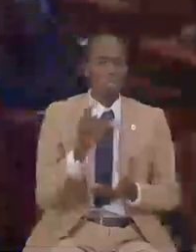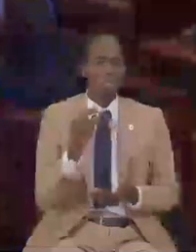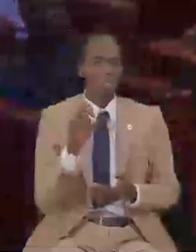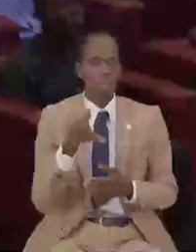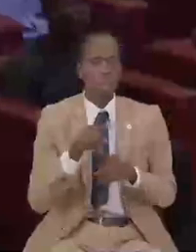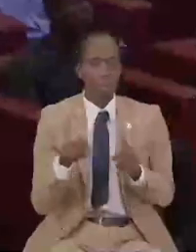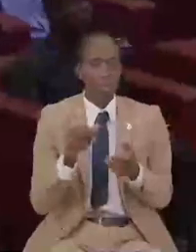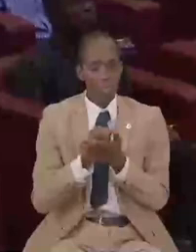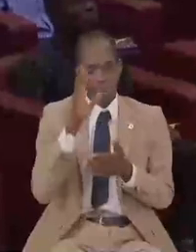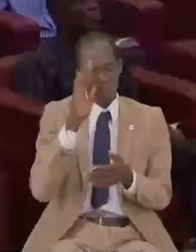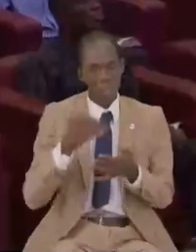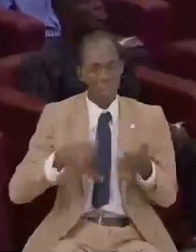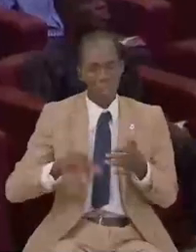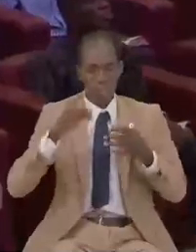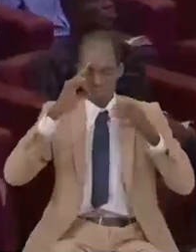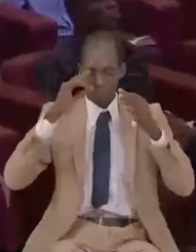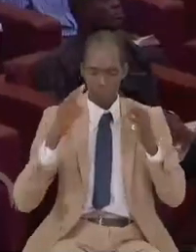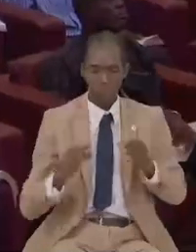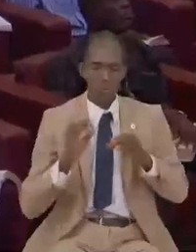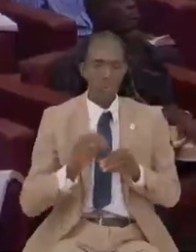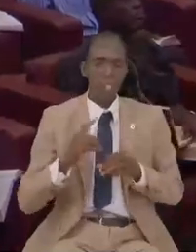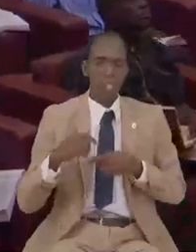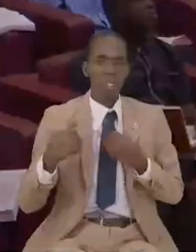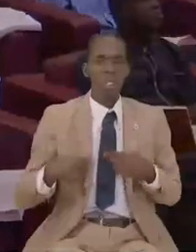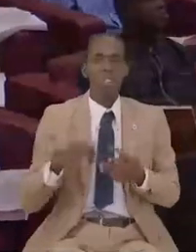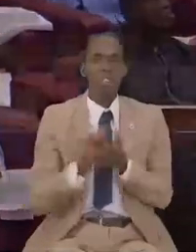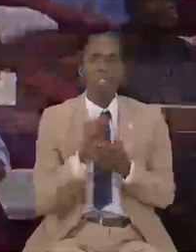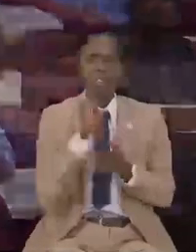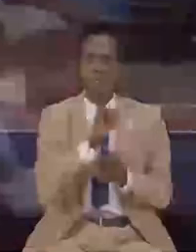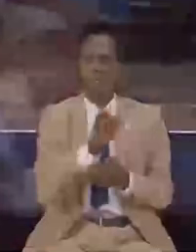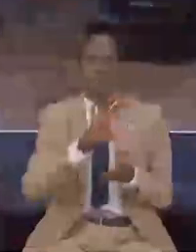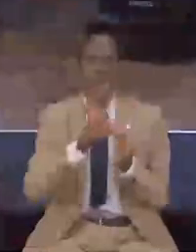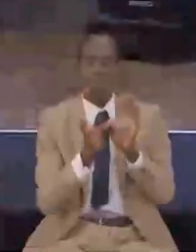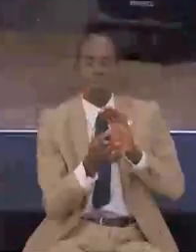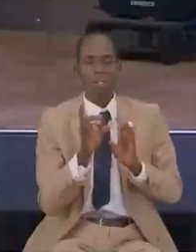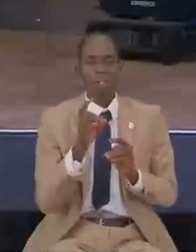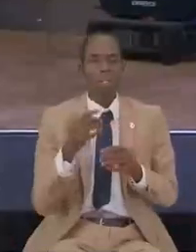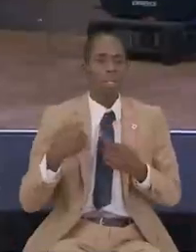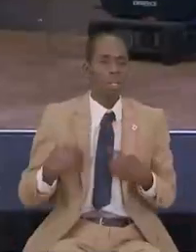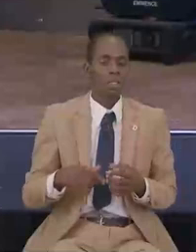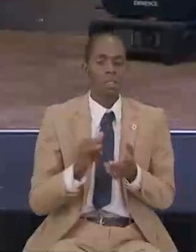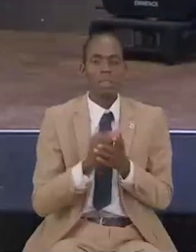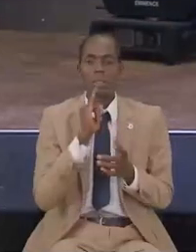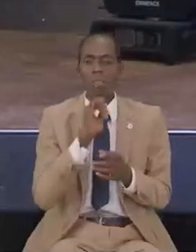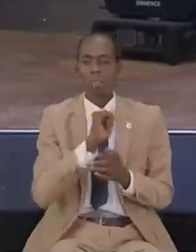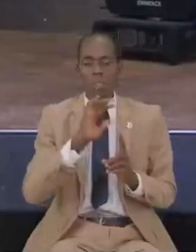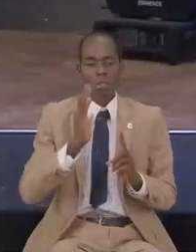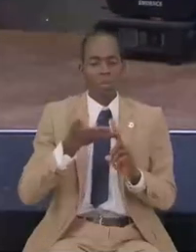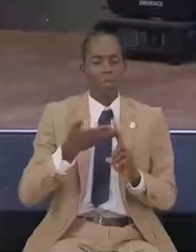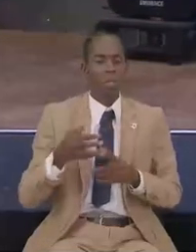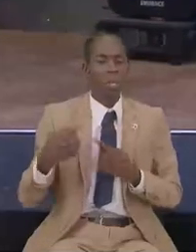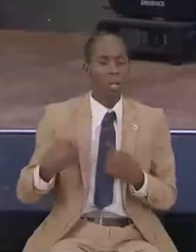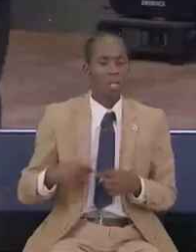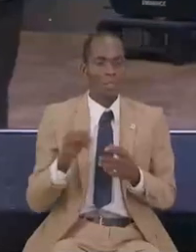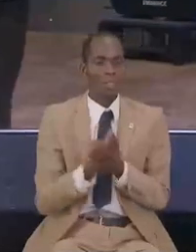a résolu, il a décidé. C'est un cœur converti. Alors c'est un cœur convaincu, un cœur qui